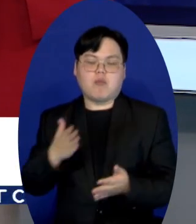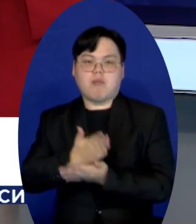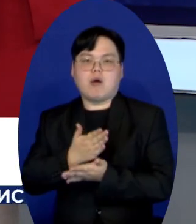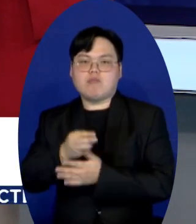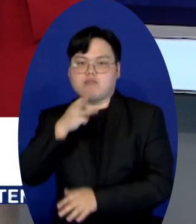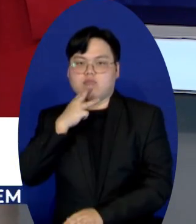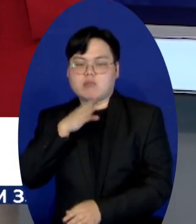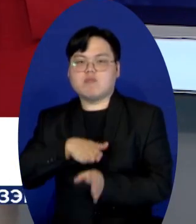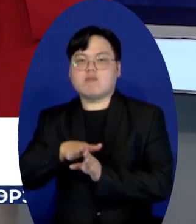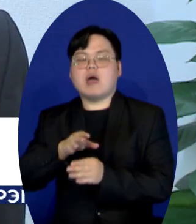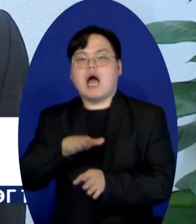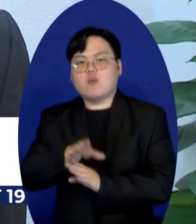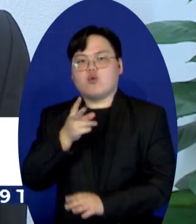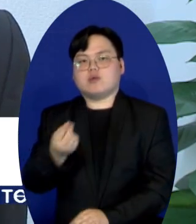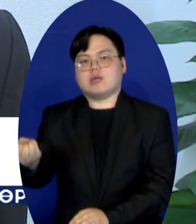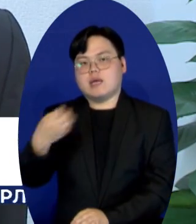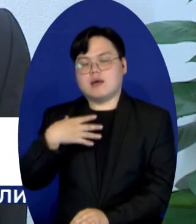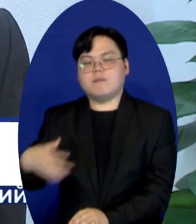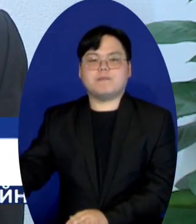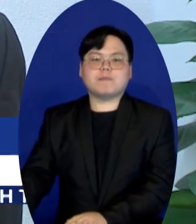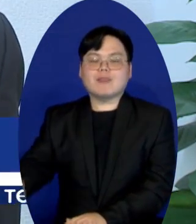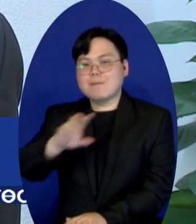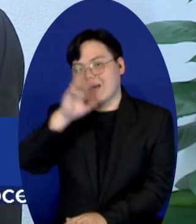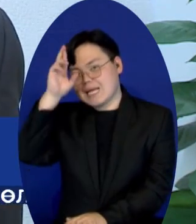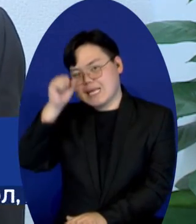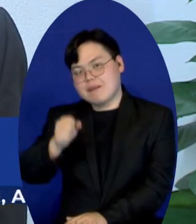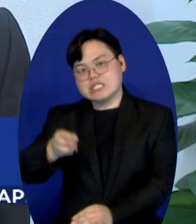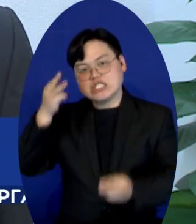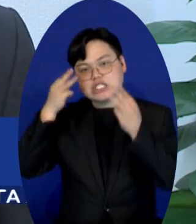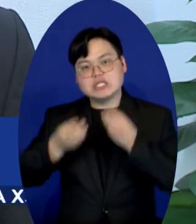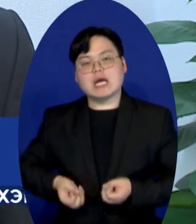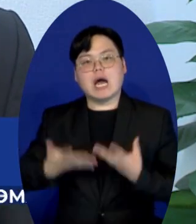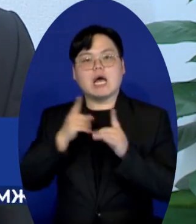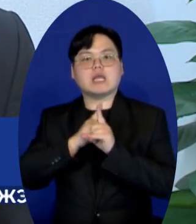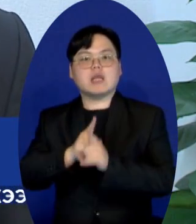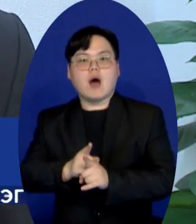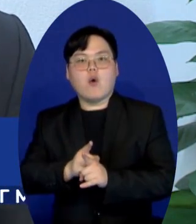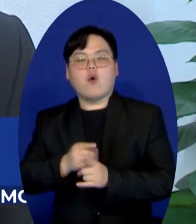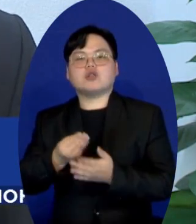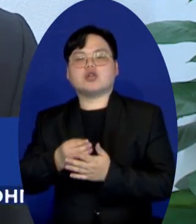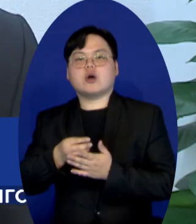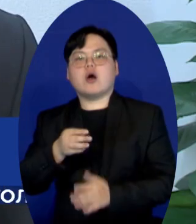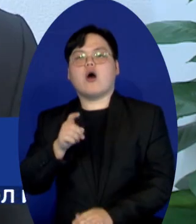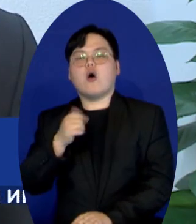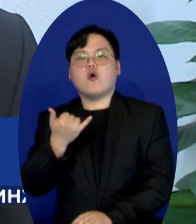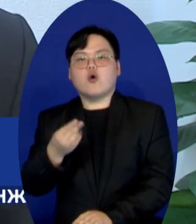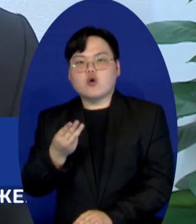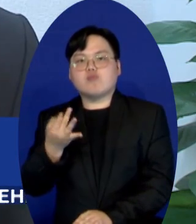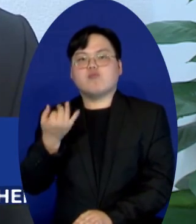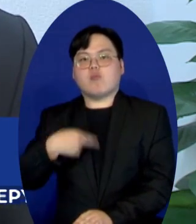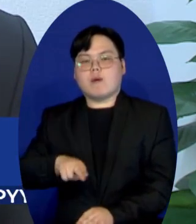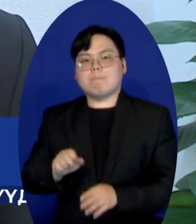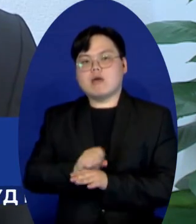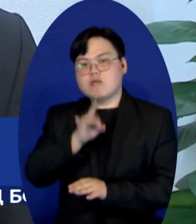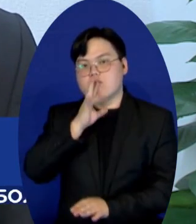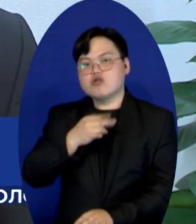мэдээллийг альфнийхэн өгч байна. Байгаль орчин аялал жуулчлалын яамнаас гарсан шийдвэрийн дагуу тухайн жил болтх модныхоо нөөцийг аймаг болгоны иргэдийн